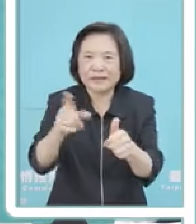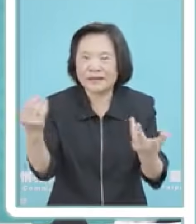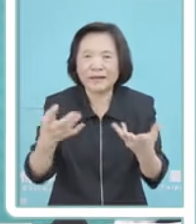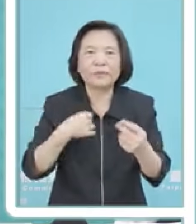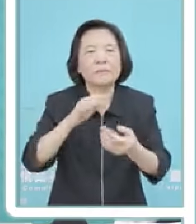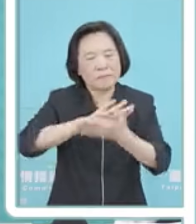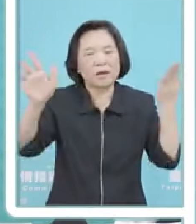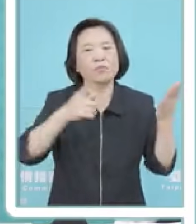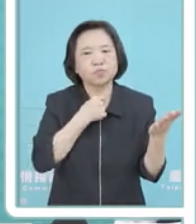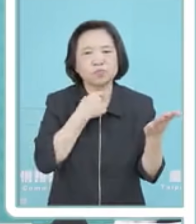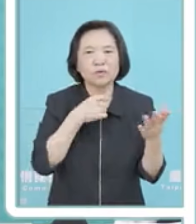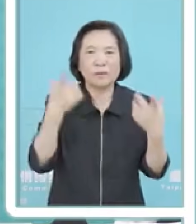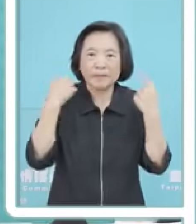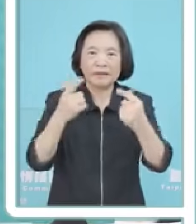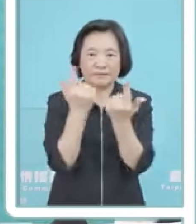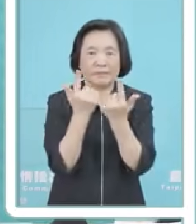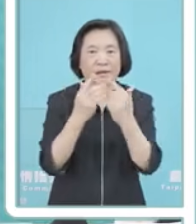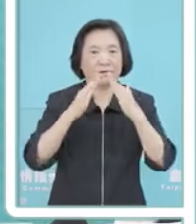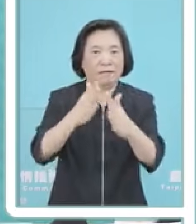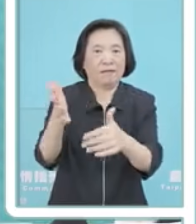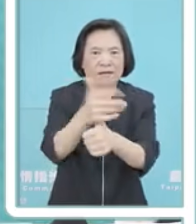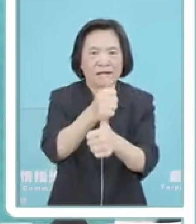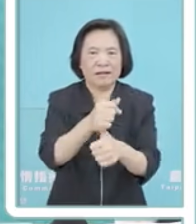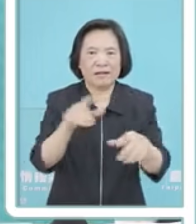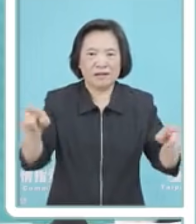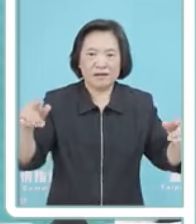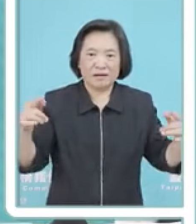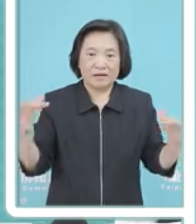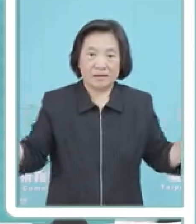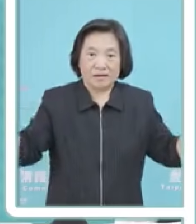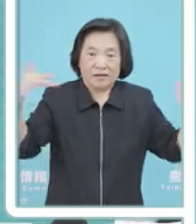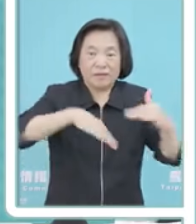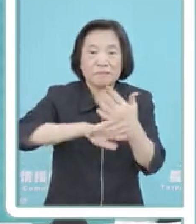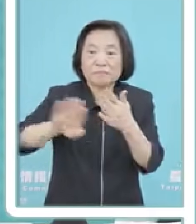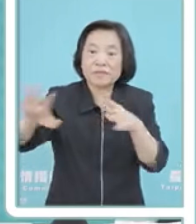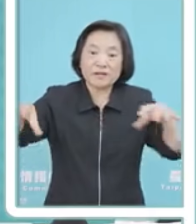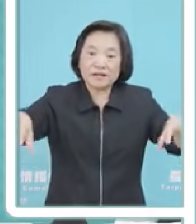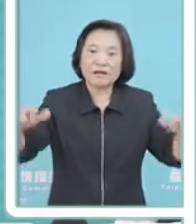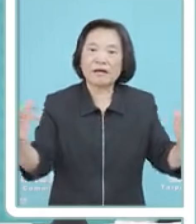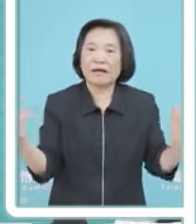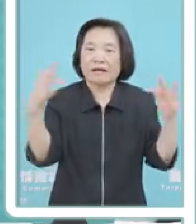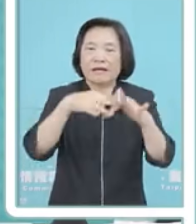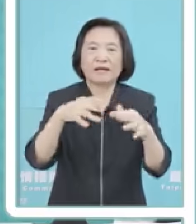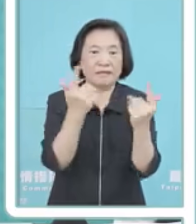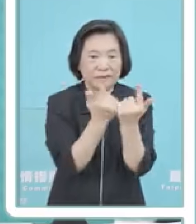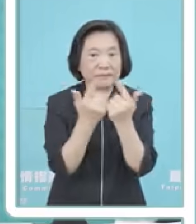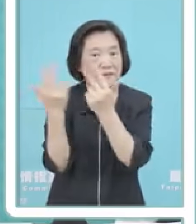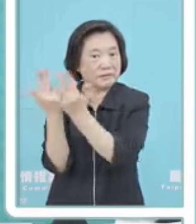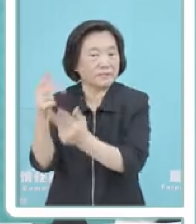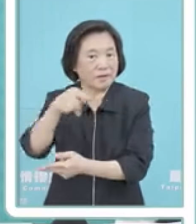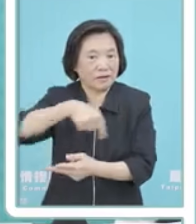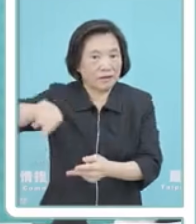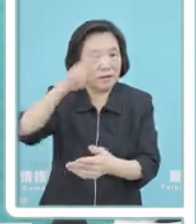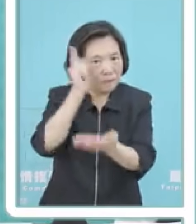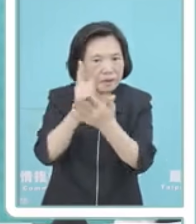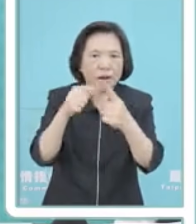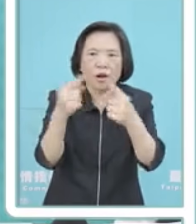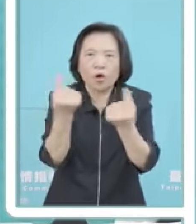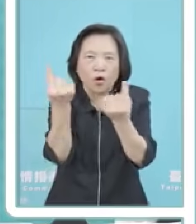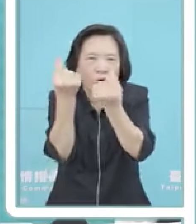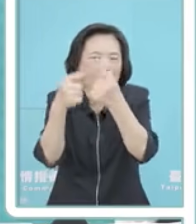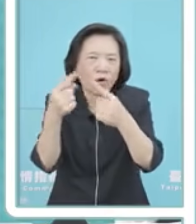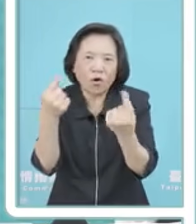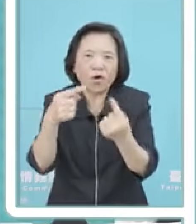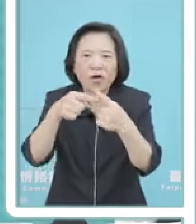就因为人流混在一起的关系哦，所以这些，所以你看哦，台北跟新北几乎是每天人数一样，你知